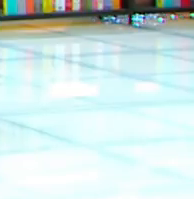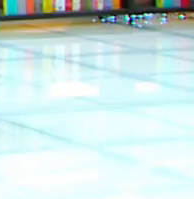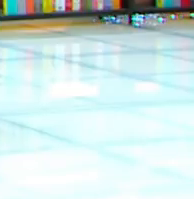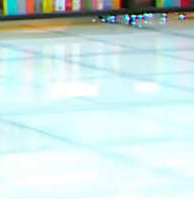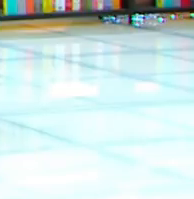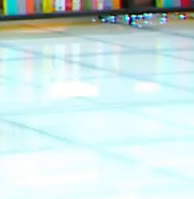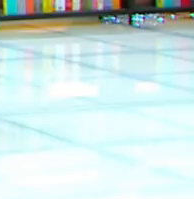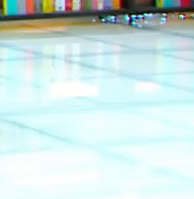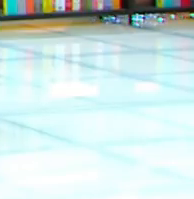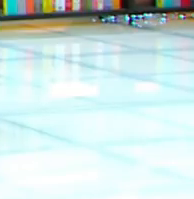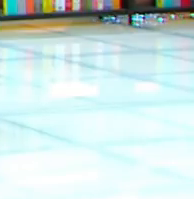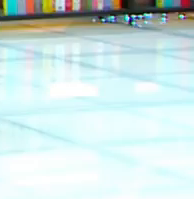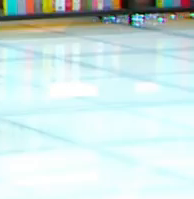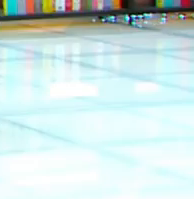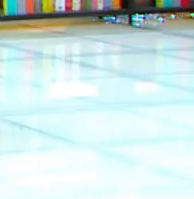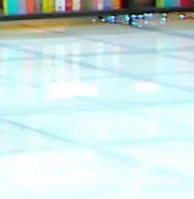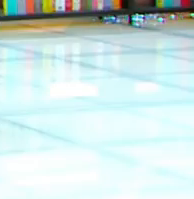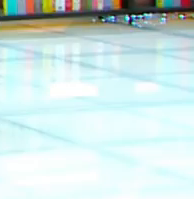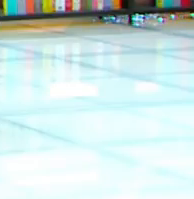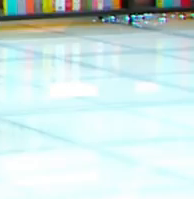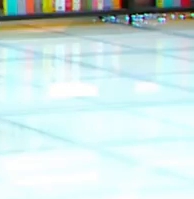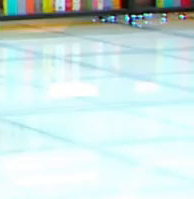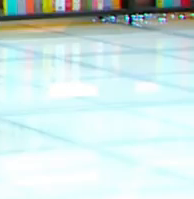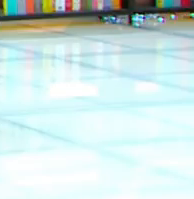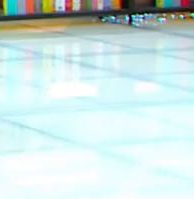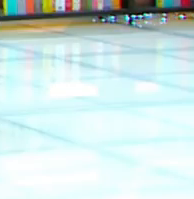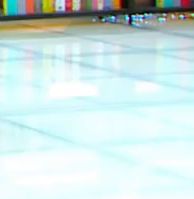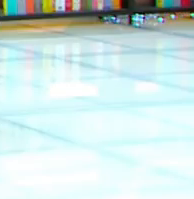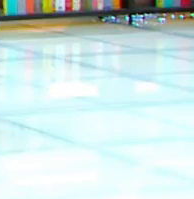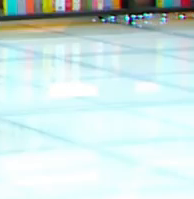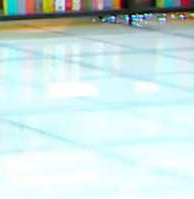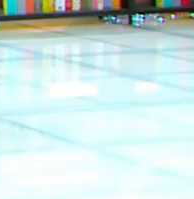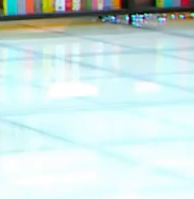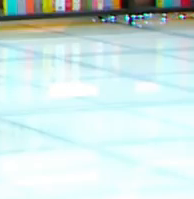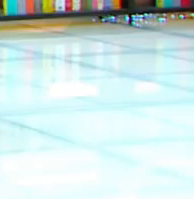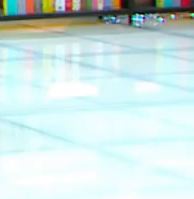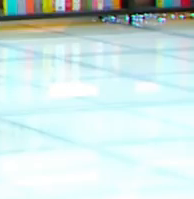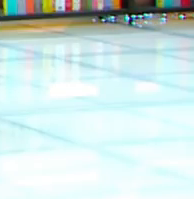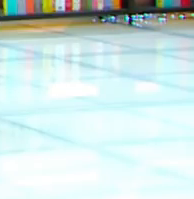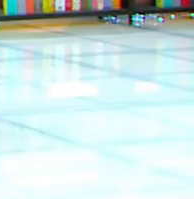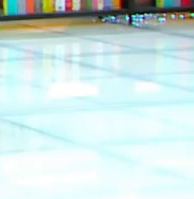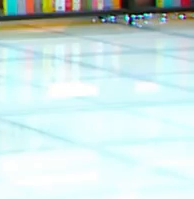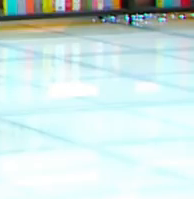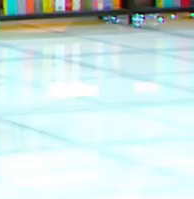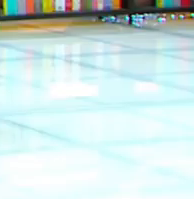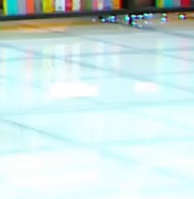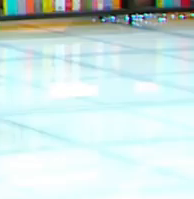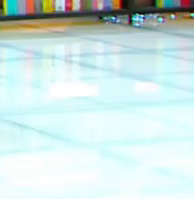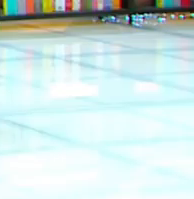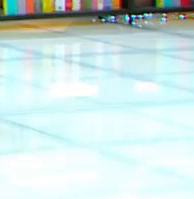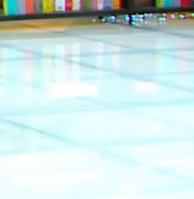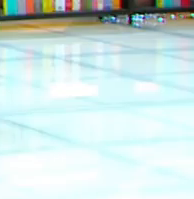ინტერესიდან გამომდინარე, დღეს ამას გავარკვევთ. თუმცა ვიდრე თქვენ დაგისვამთ პირველ კითხვებს, მინდა მოგილოცოთ ყველაფერი